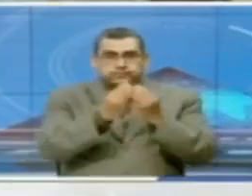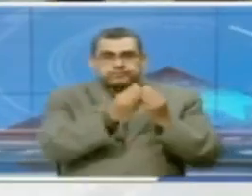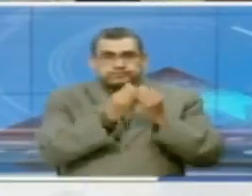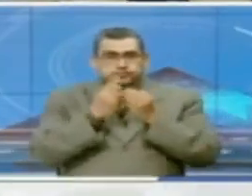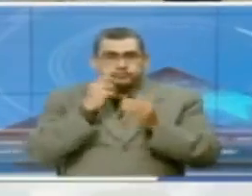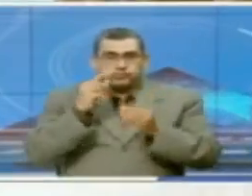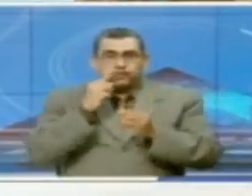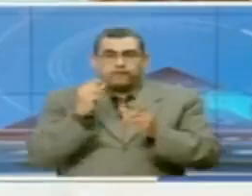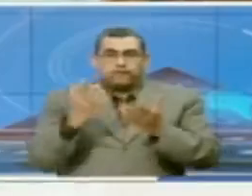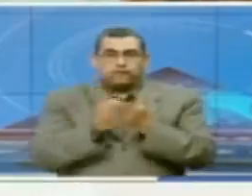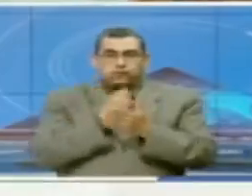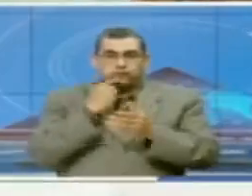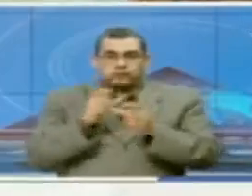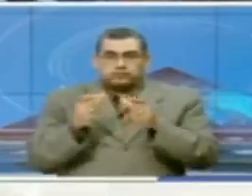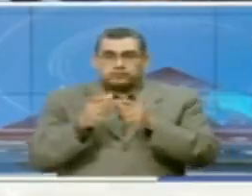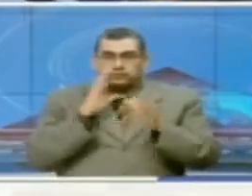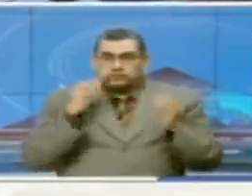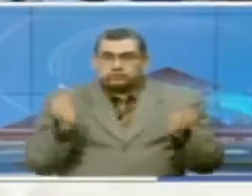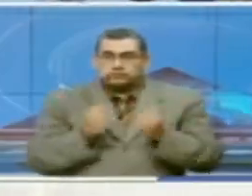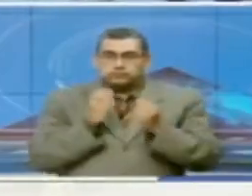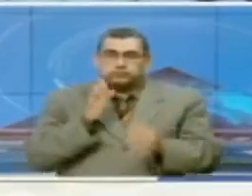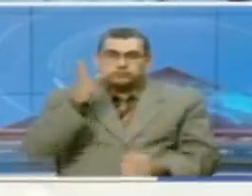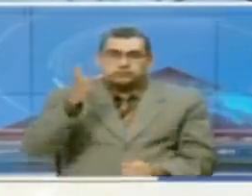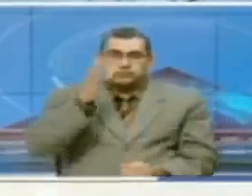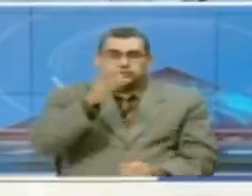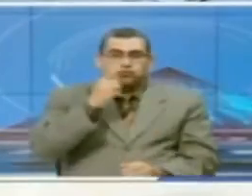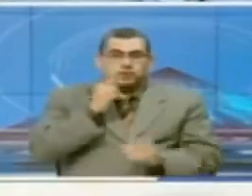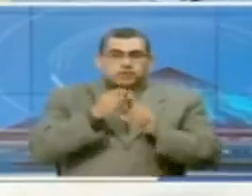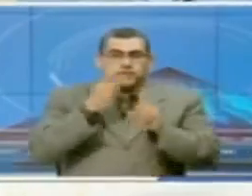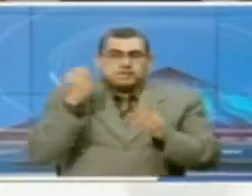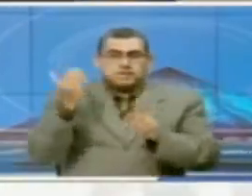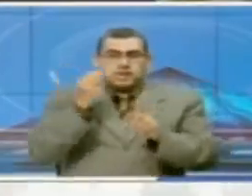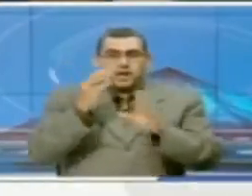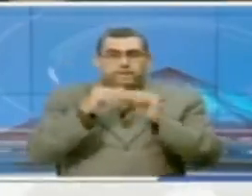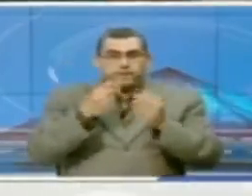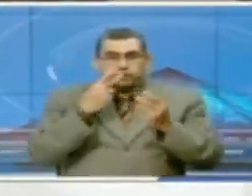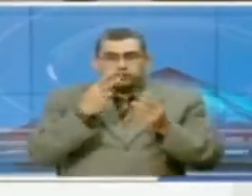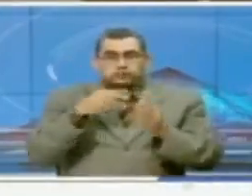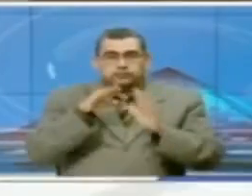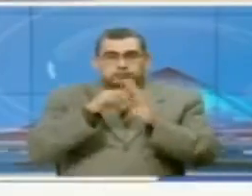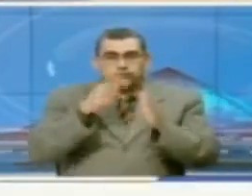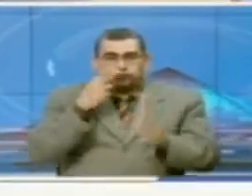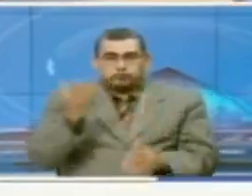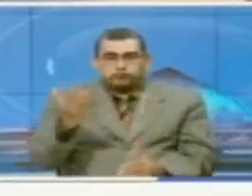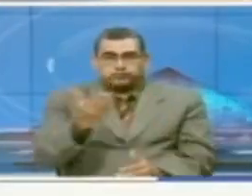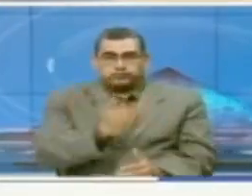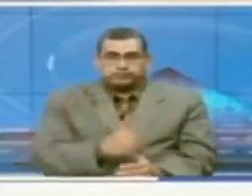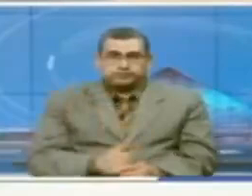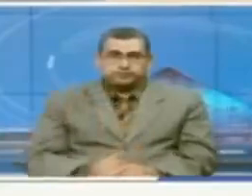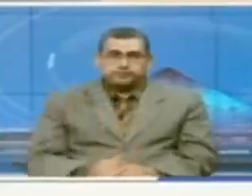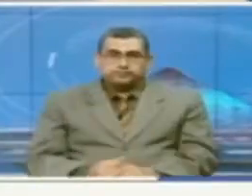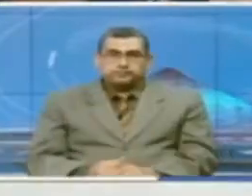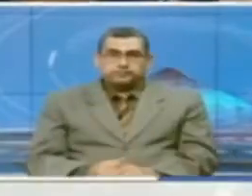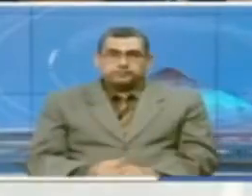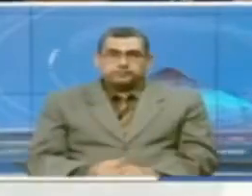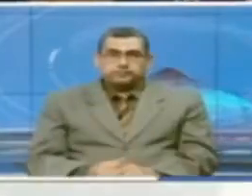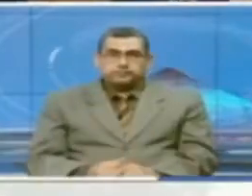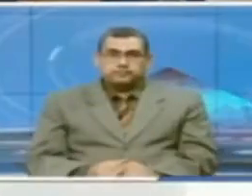إتاحة الفرصة للدارسين لزيارة المعالم السياحية والأثرية والتاريخية المصرية.